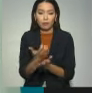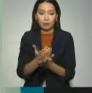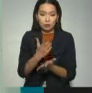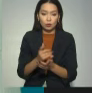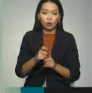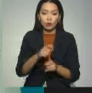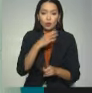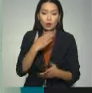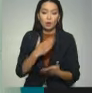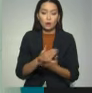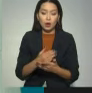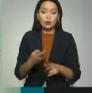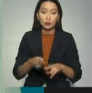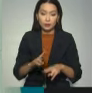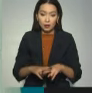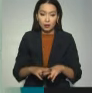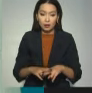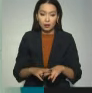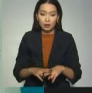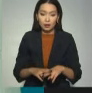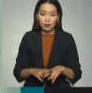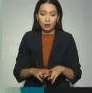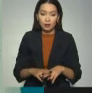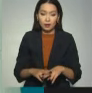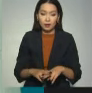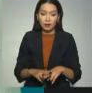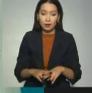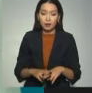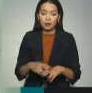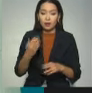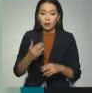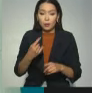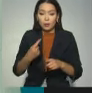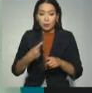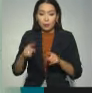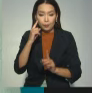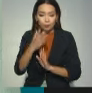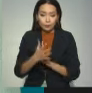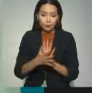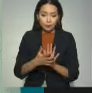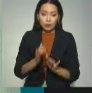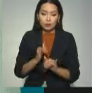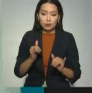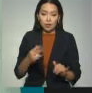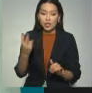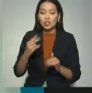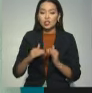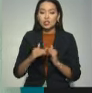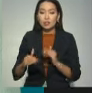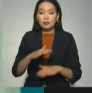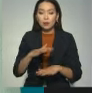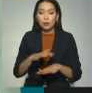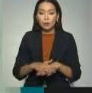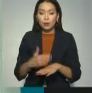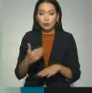ұсыныс болды. Сондықтан да бұны азайту үшін біз сол екінші деңгейлі банктерге